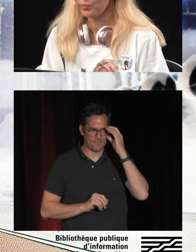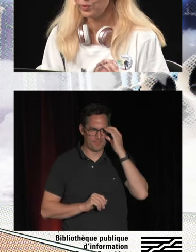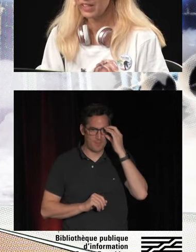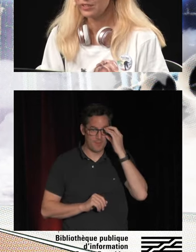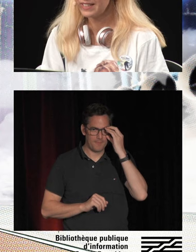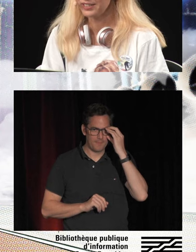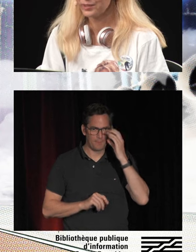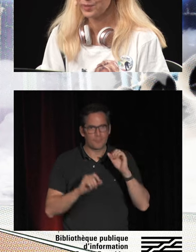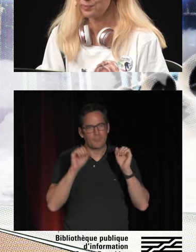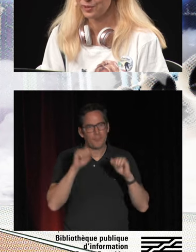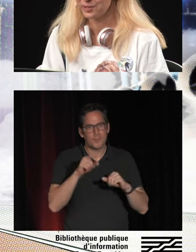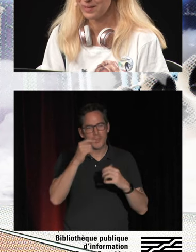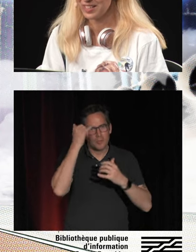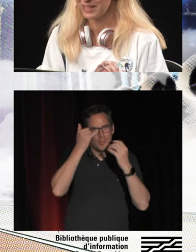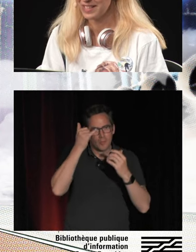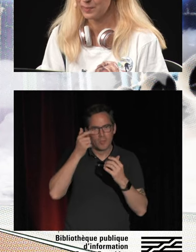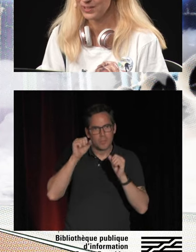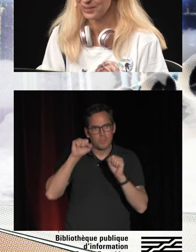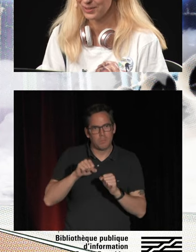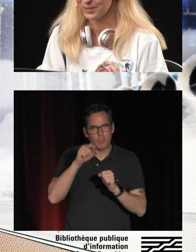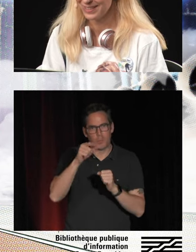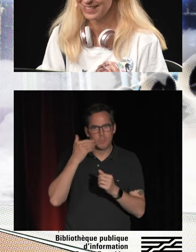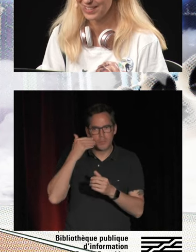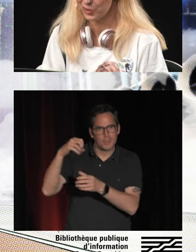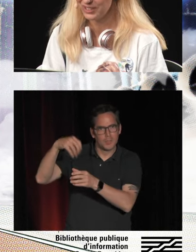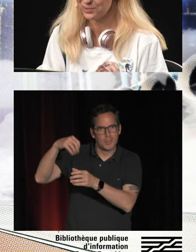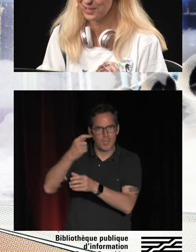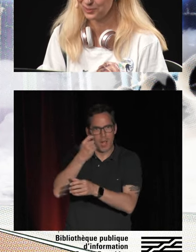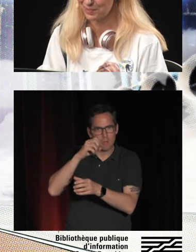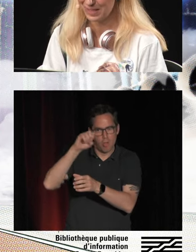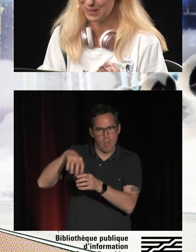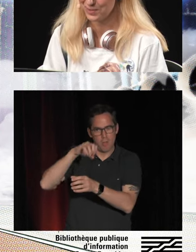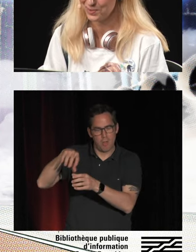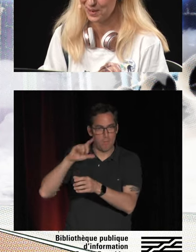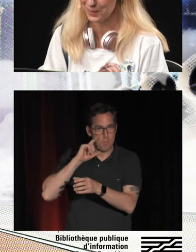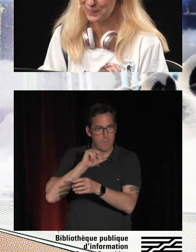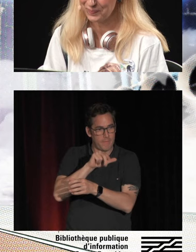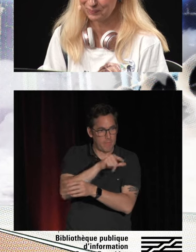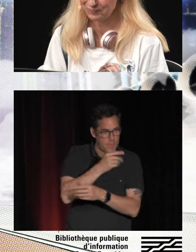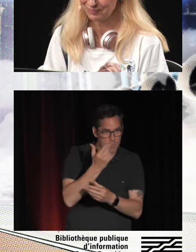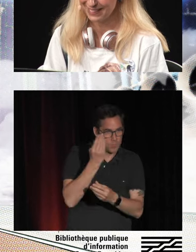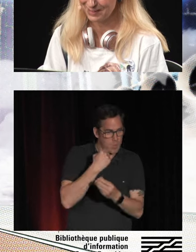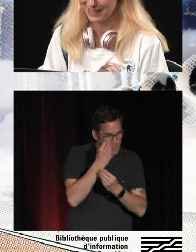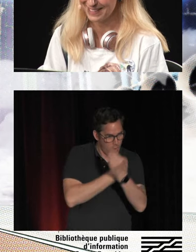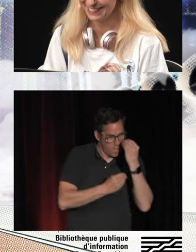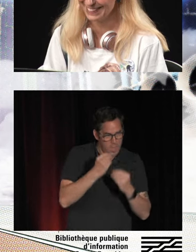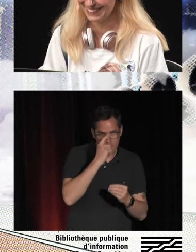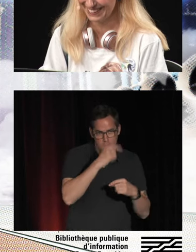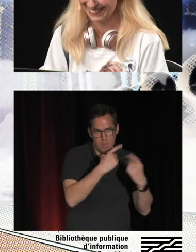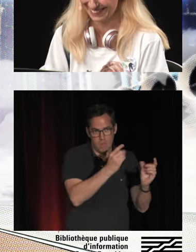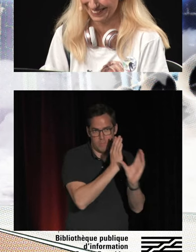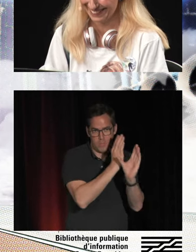Est-ce qu'on peut ouvrir une cagnotte pour ma thérapie qui sera obligatoire donc après ce soir ?